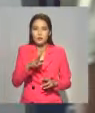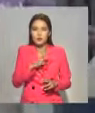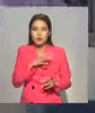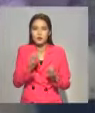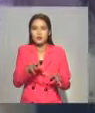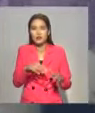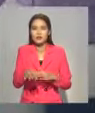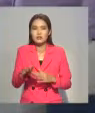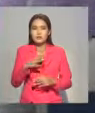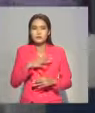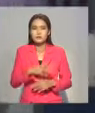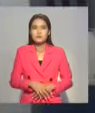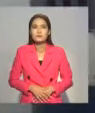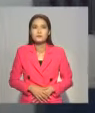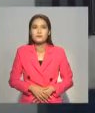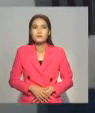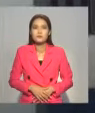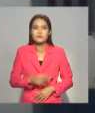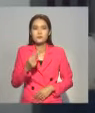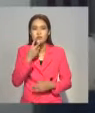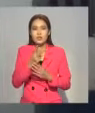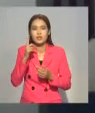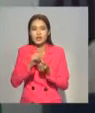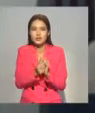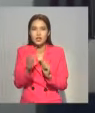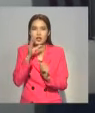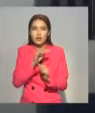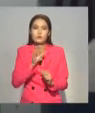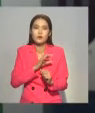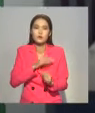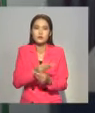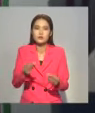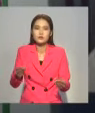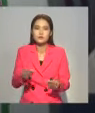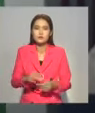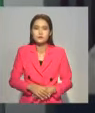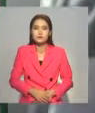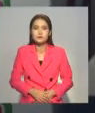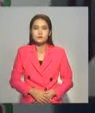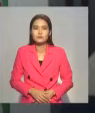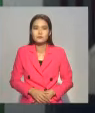кеткенмін. Іздесуге көмектесе аласыз ба? Осы жерде келген адамдардан сұрап.